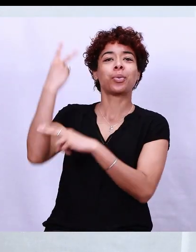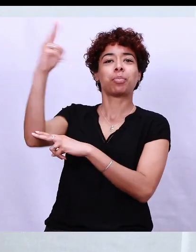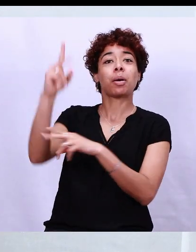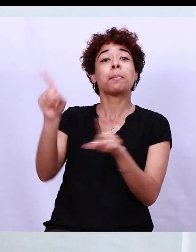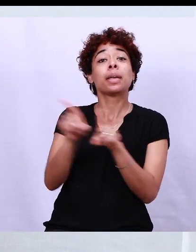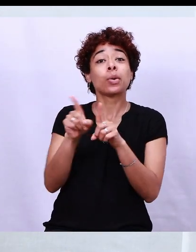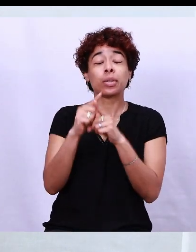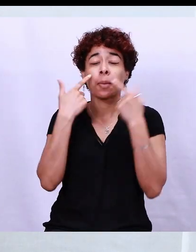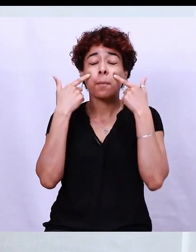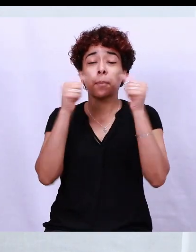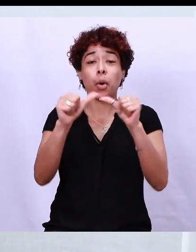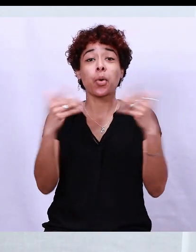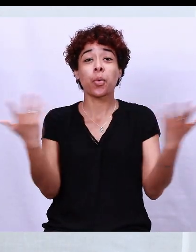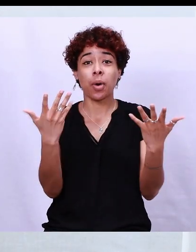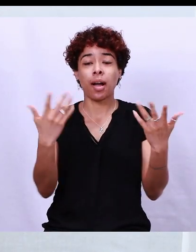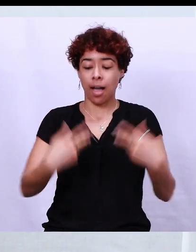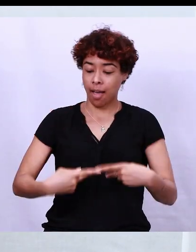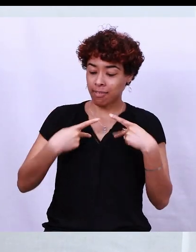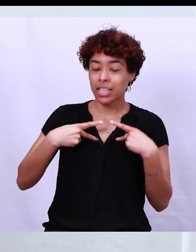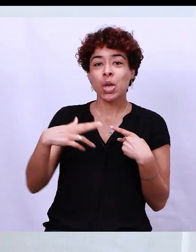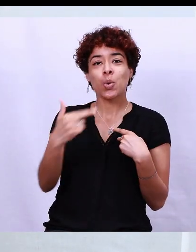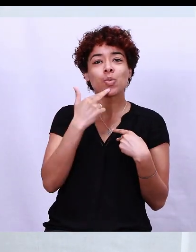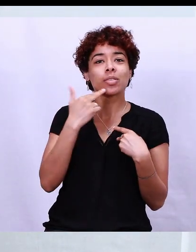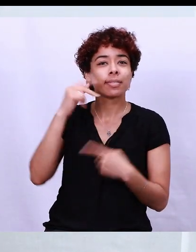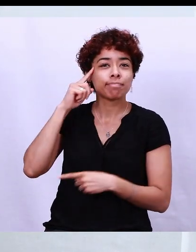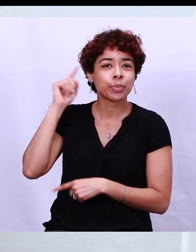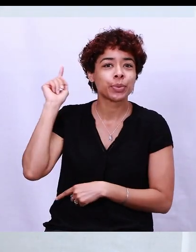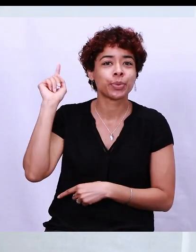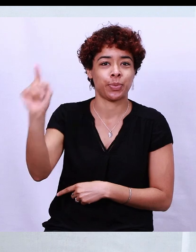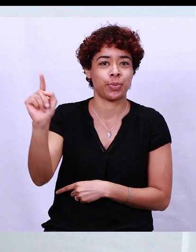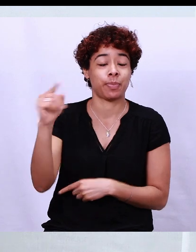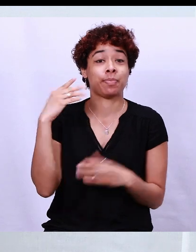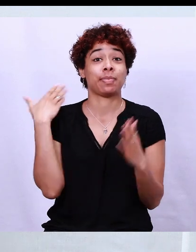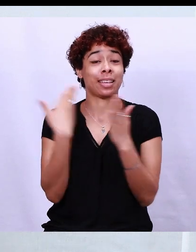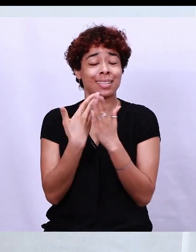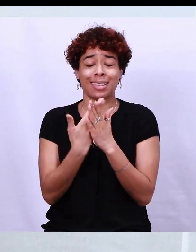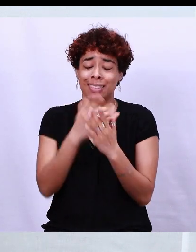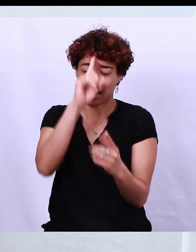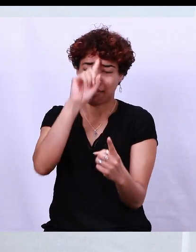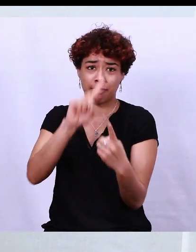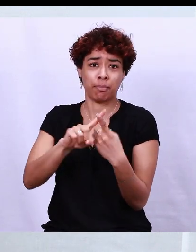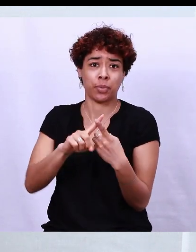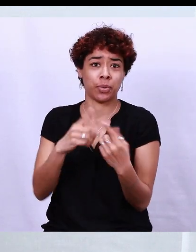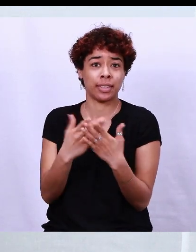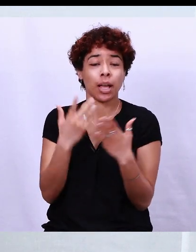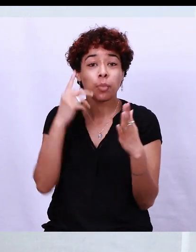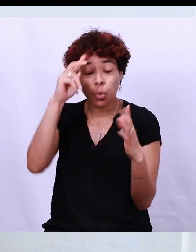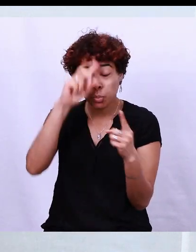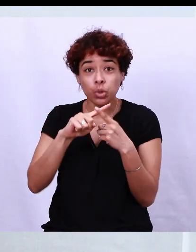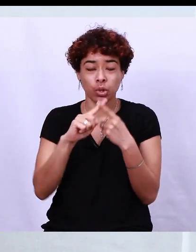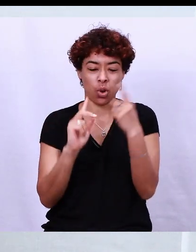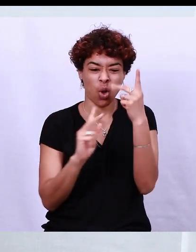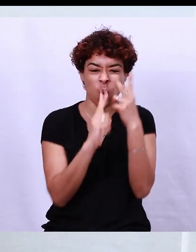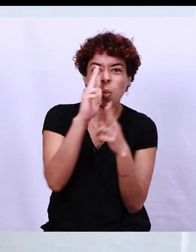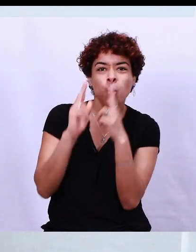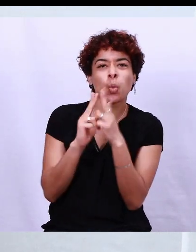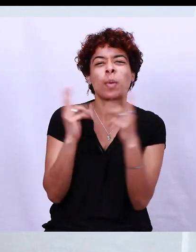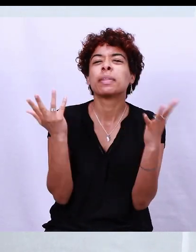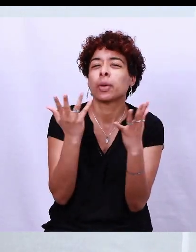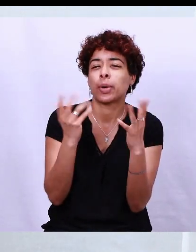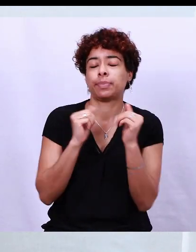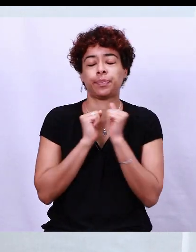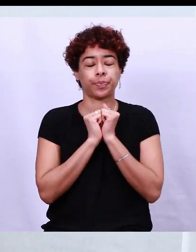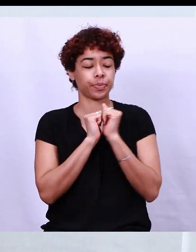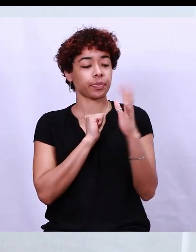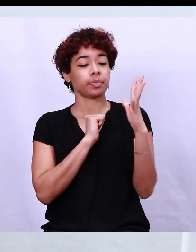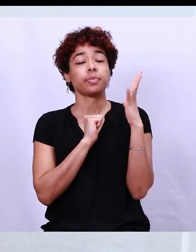montrer aussi que notre vie, elle a servi à quelque chose. Et c'est ça le but, en fait, de l'émondage. L'émondage, c'est quoi?